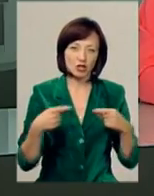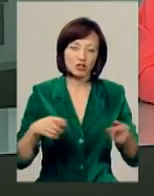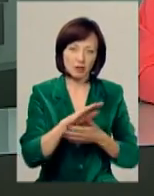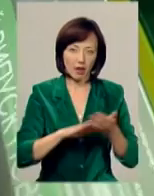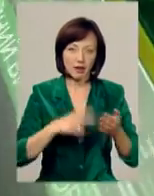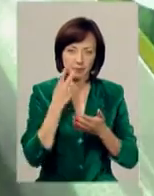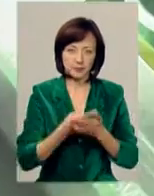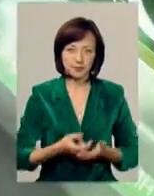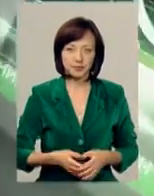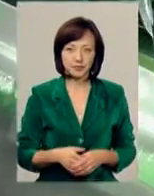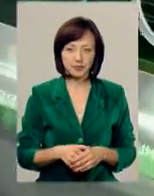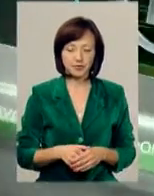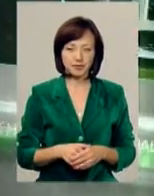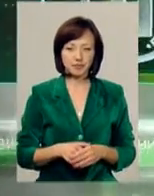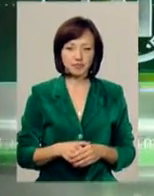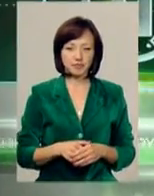далі